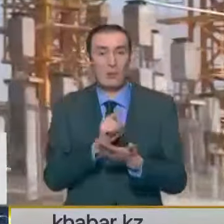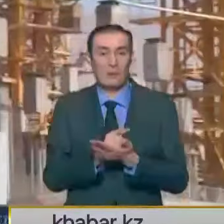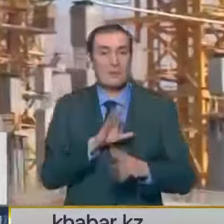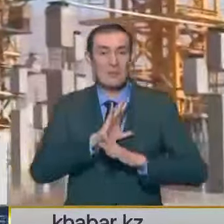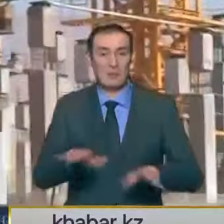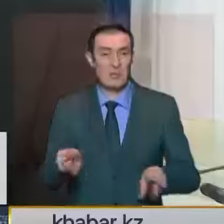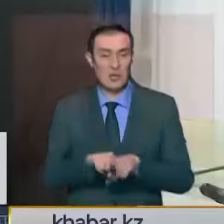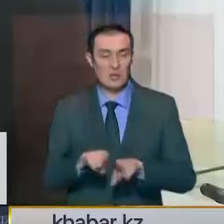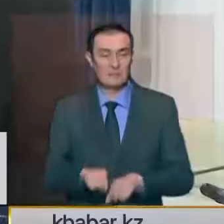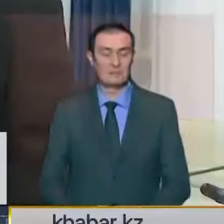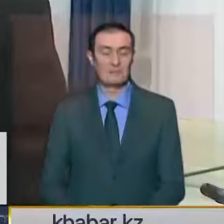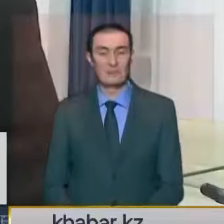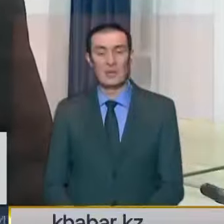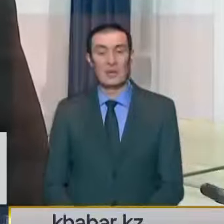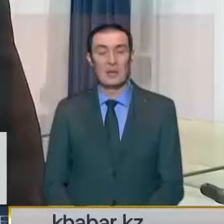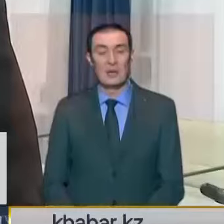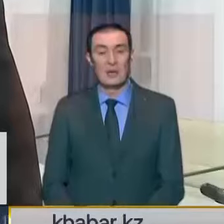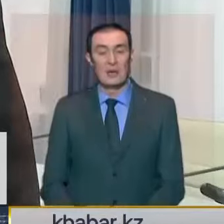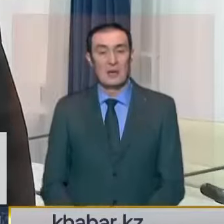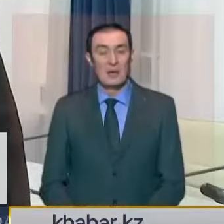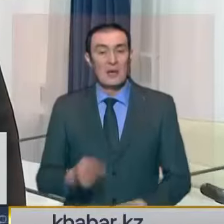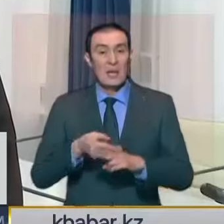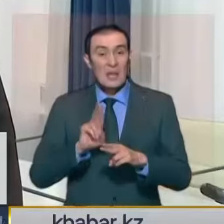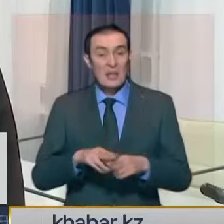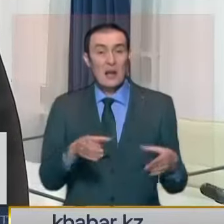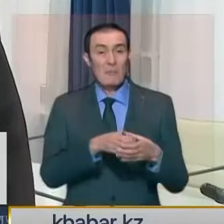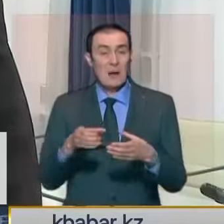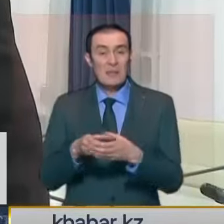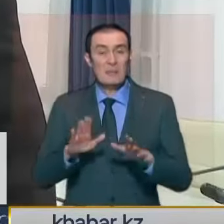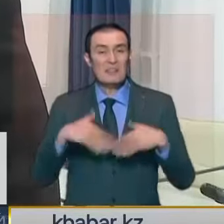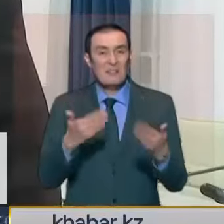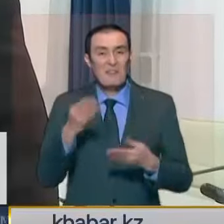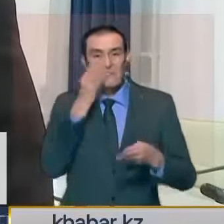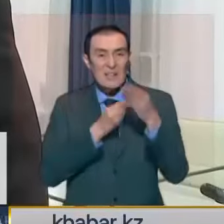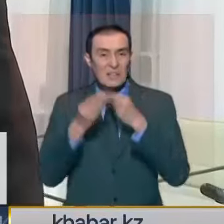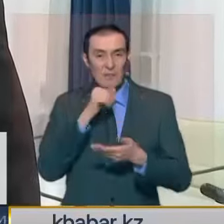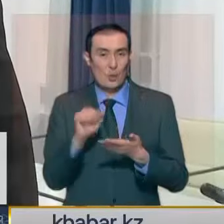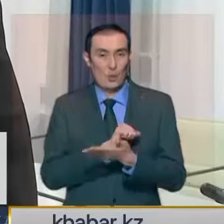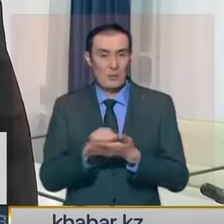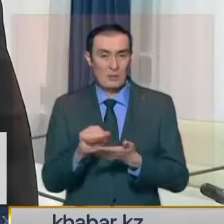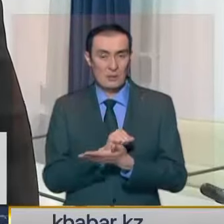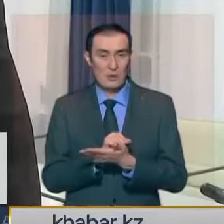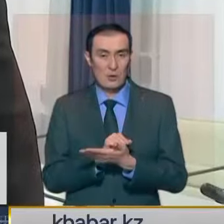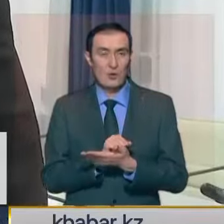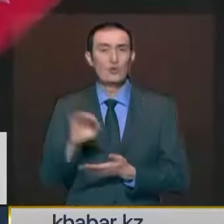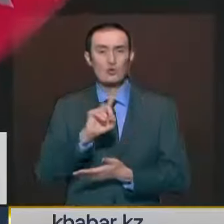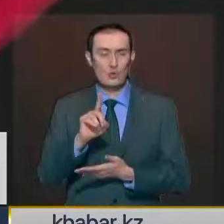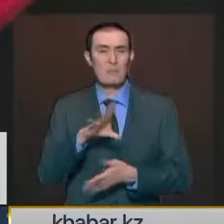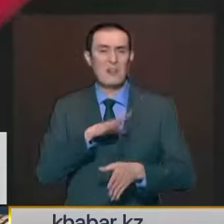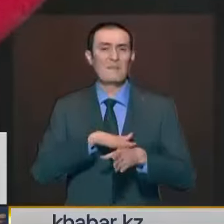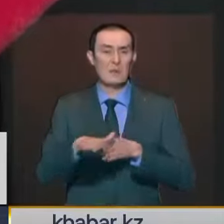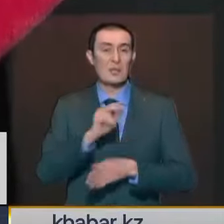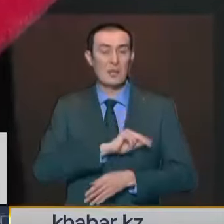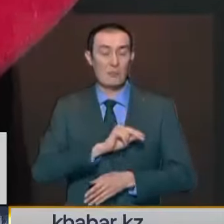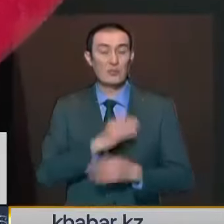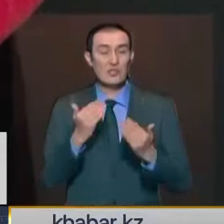налоги они предоставляли фиктивную документацию об выполненных работ сейчас